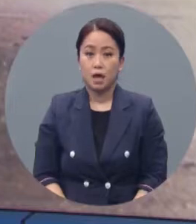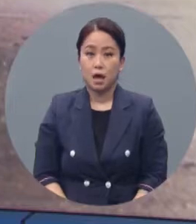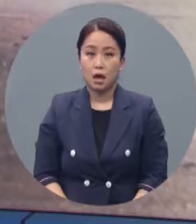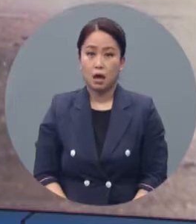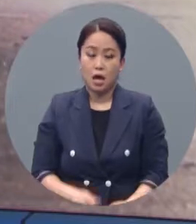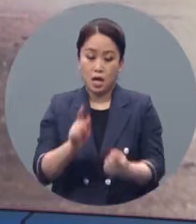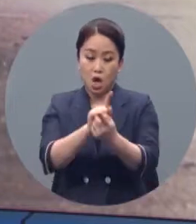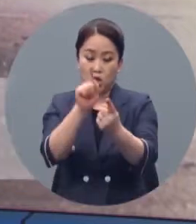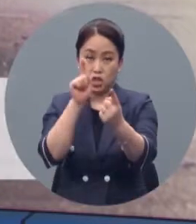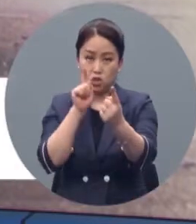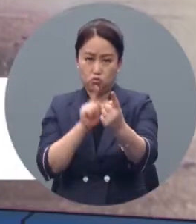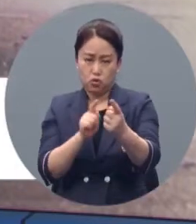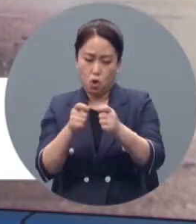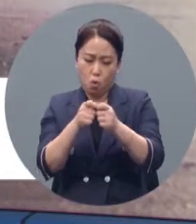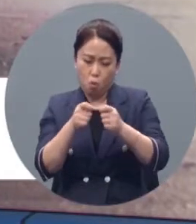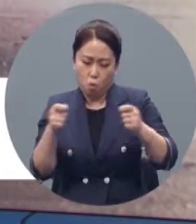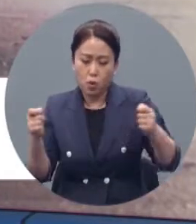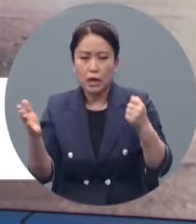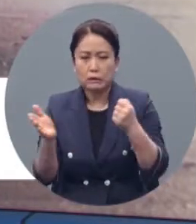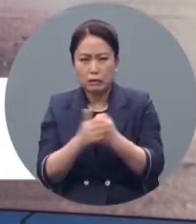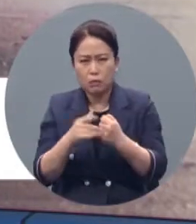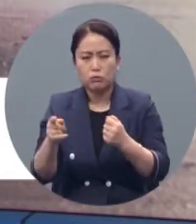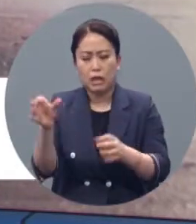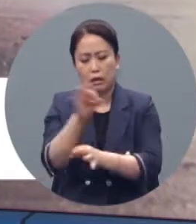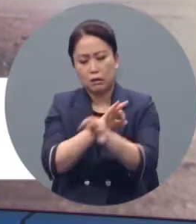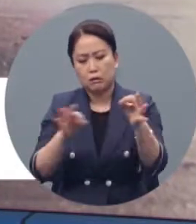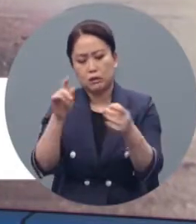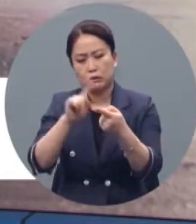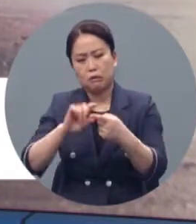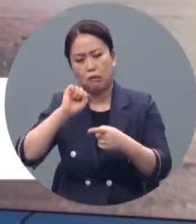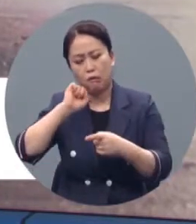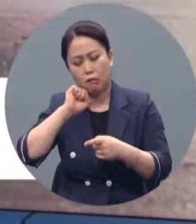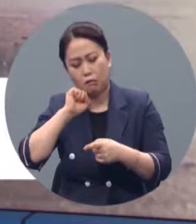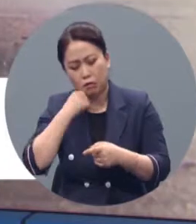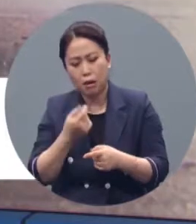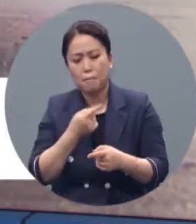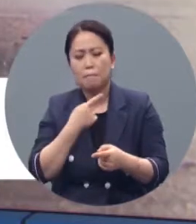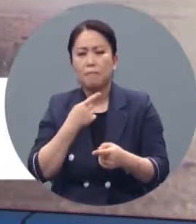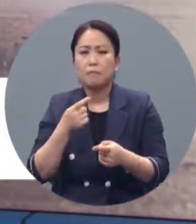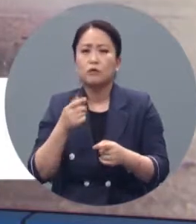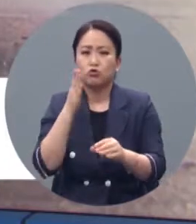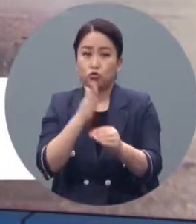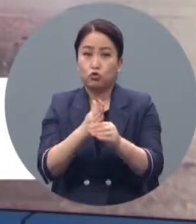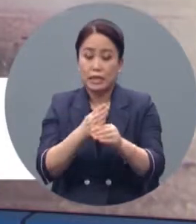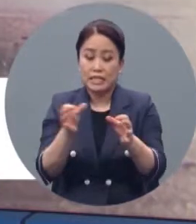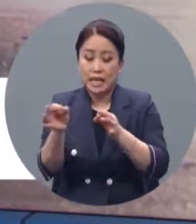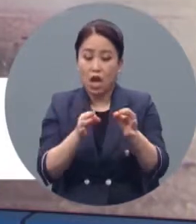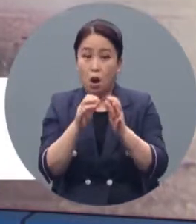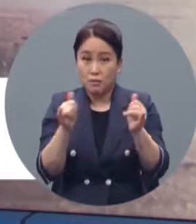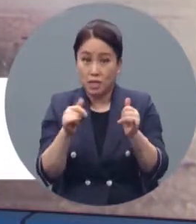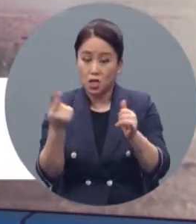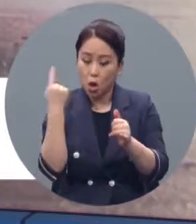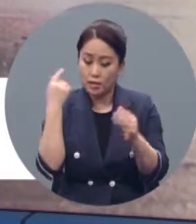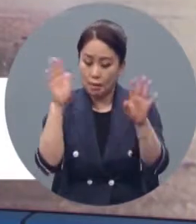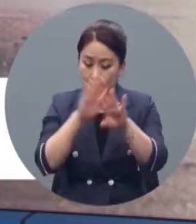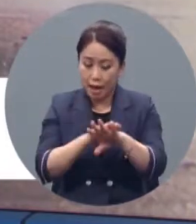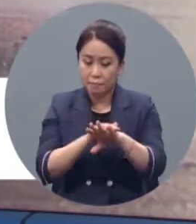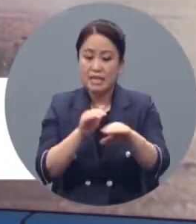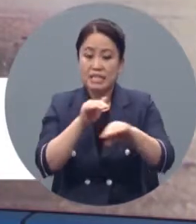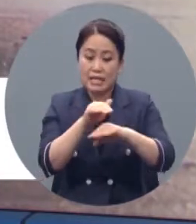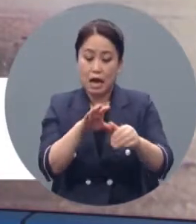사회적 거리두기 장기화로 막대한 경제적 어려움을 겪고 있는 자영업자들이 어젯밤 부산 도심에서 차량 시위를